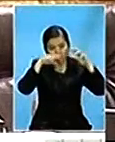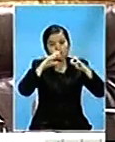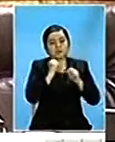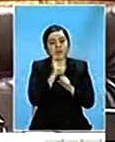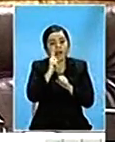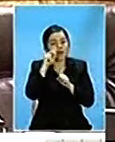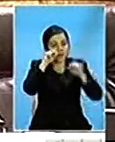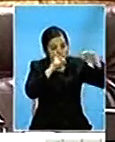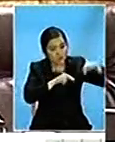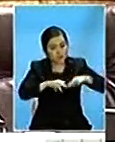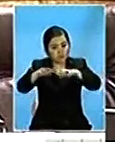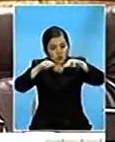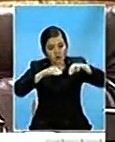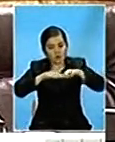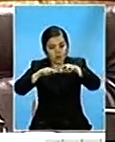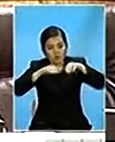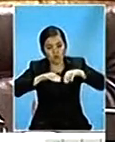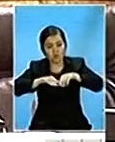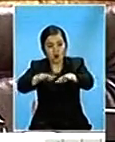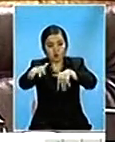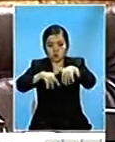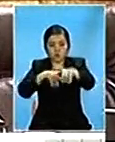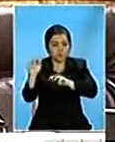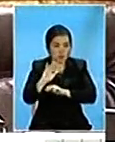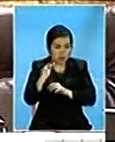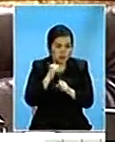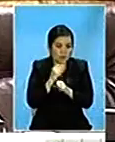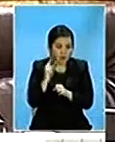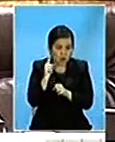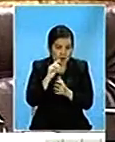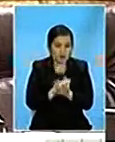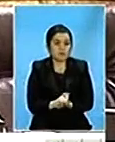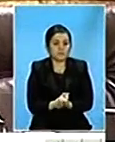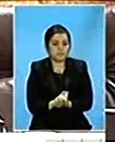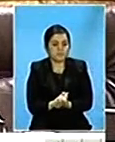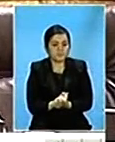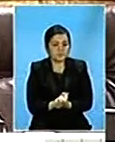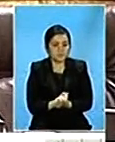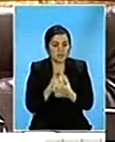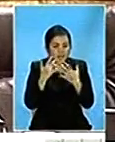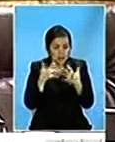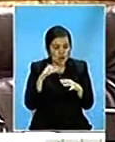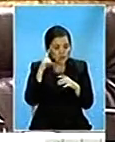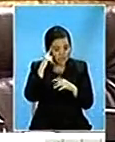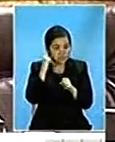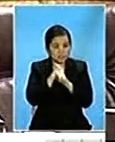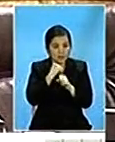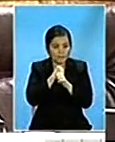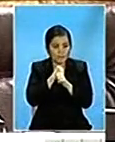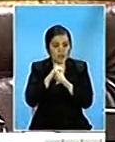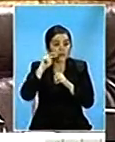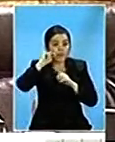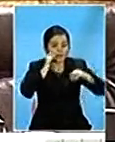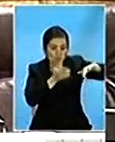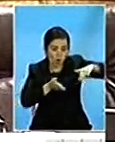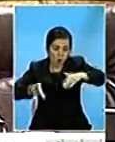จะผันน้ำไม่ให้ไปลงในหนองหารเพื่อแม่หนองหารเร่งระบายไปส่วนหนึ่งส่วนหนึ่งจะทำเป็นคลองลัดเ